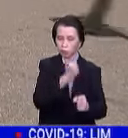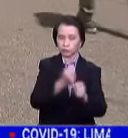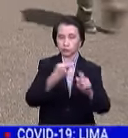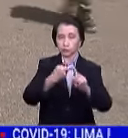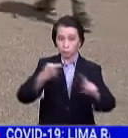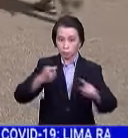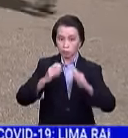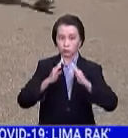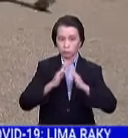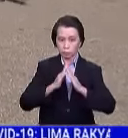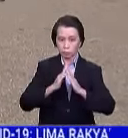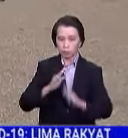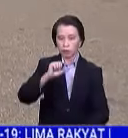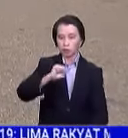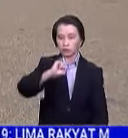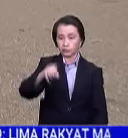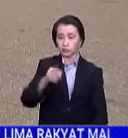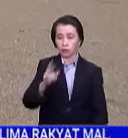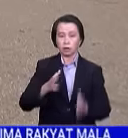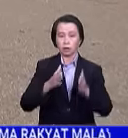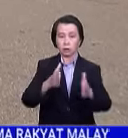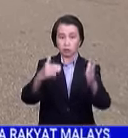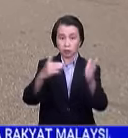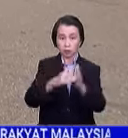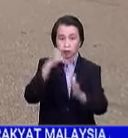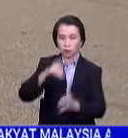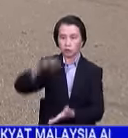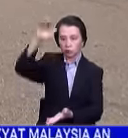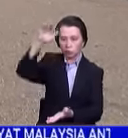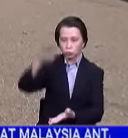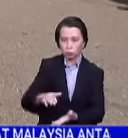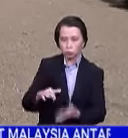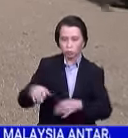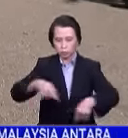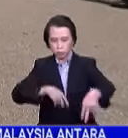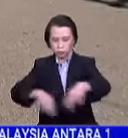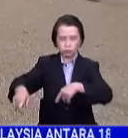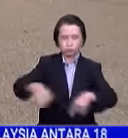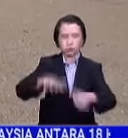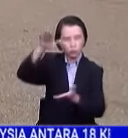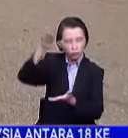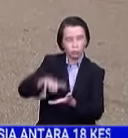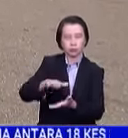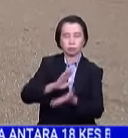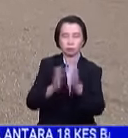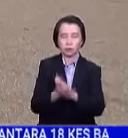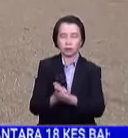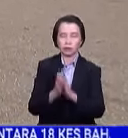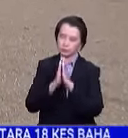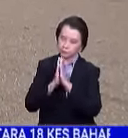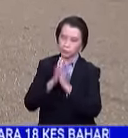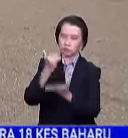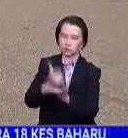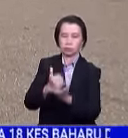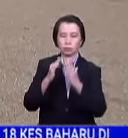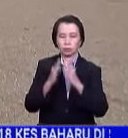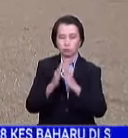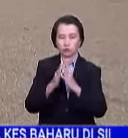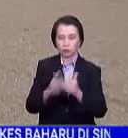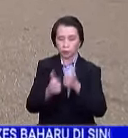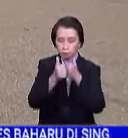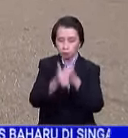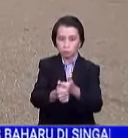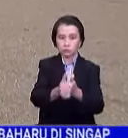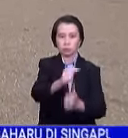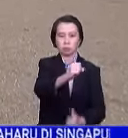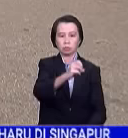rumah. SJR ini dilaksana untuk mengurangkan pergerakan orang ramai. Untuk itu, duduk di rumah dan patuh